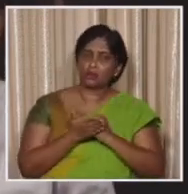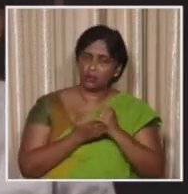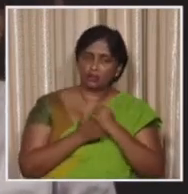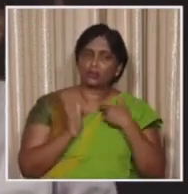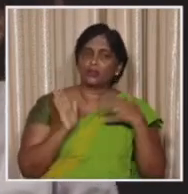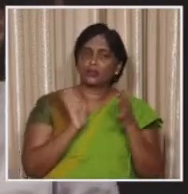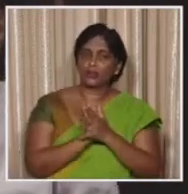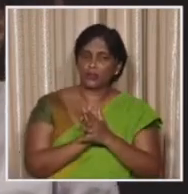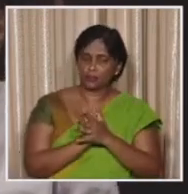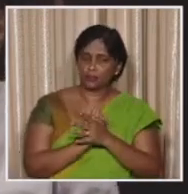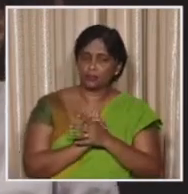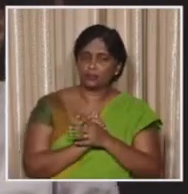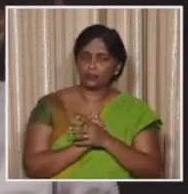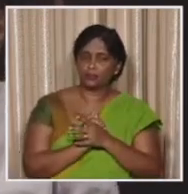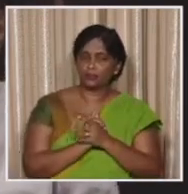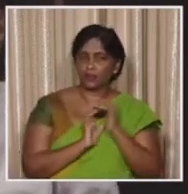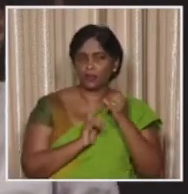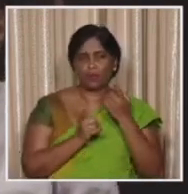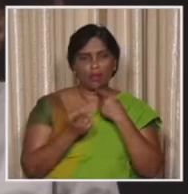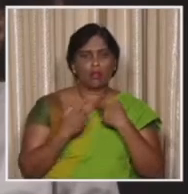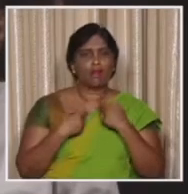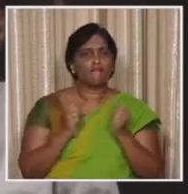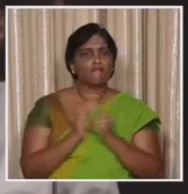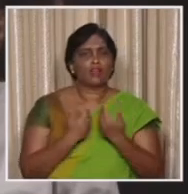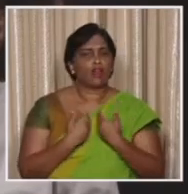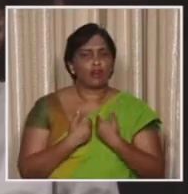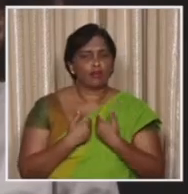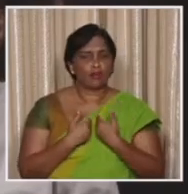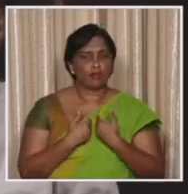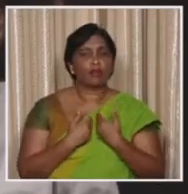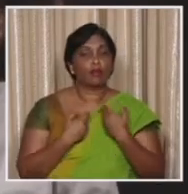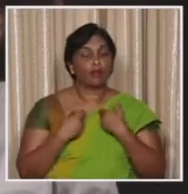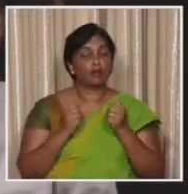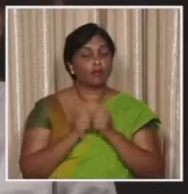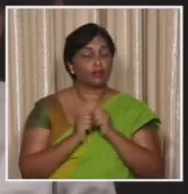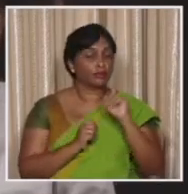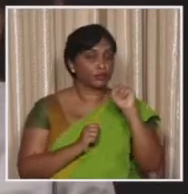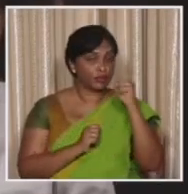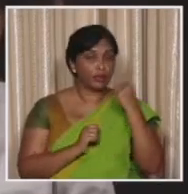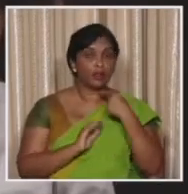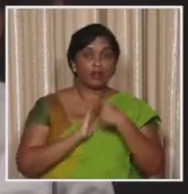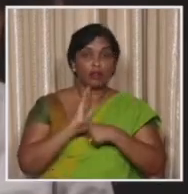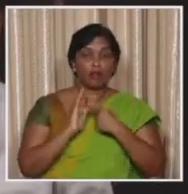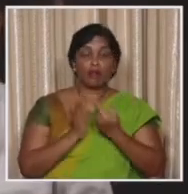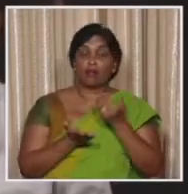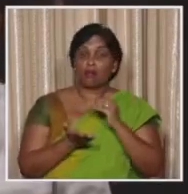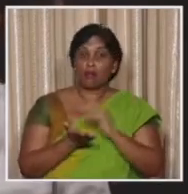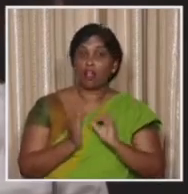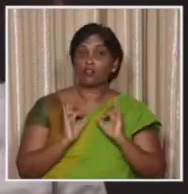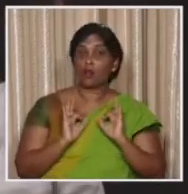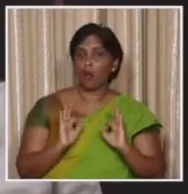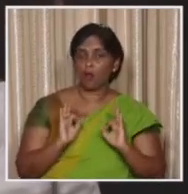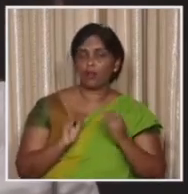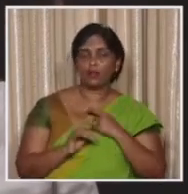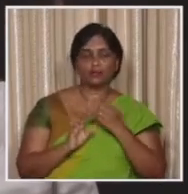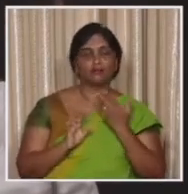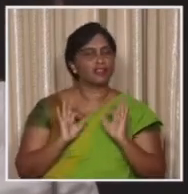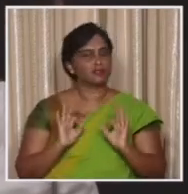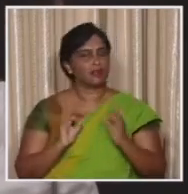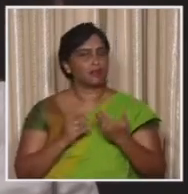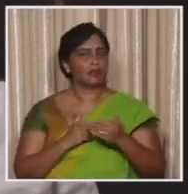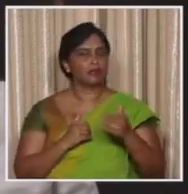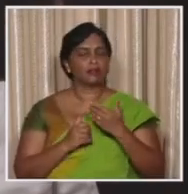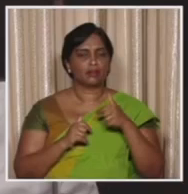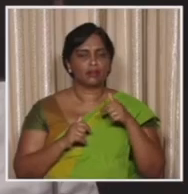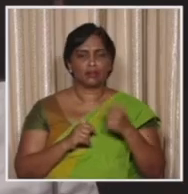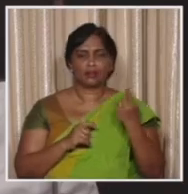ekka samara binsona api mokadda kare kiyala අපි කරේ ඇවිල්ලා ඉස්සෙල්ලාම ලංකාව නැවතත් normal කියන එක පෙන්වන. ඒ වගේම මගෙන්